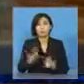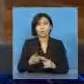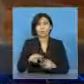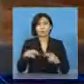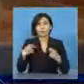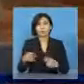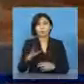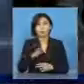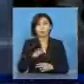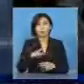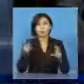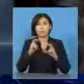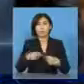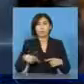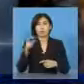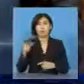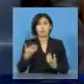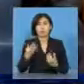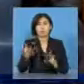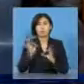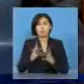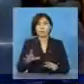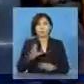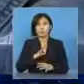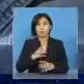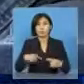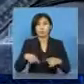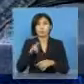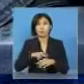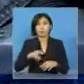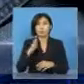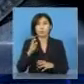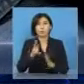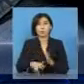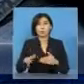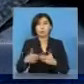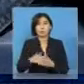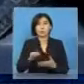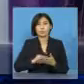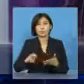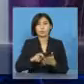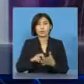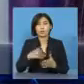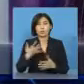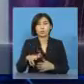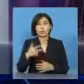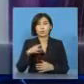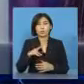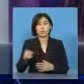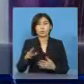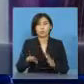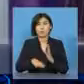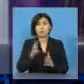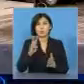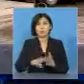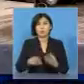құқық бұзушылықты анықтаған мониторингтік топтың мәліметі бойынша құзырлы орган 480-ге жуық хаттама толтырып, 53 миллион теңгеден